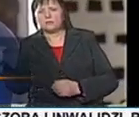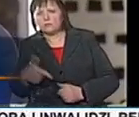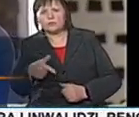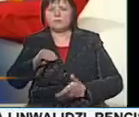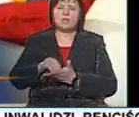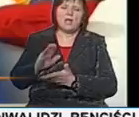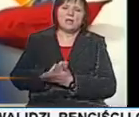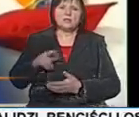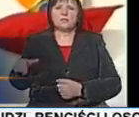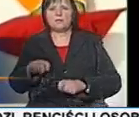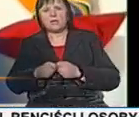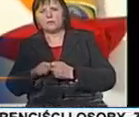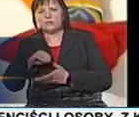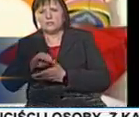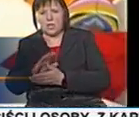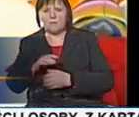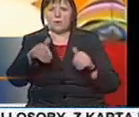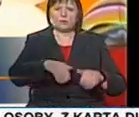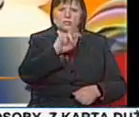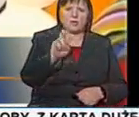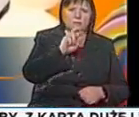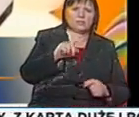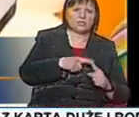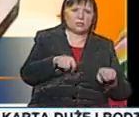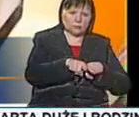itd., itd. Sam program można obejrzeć również